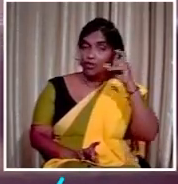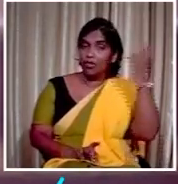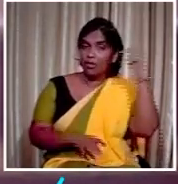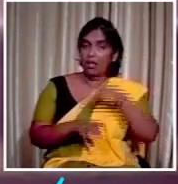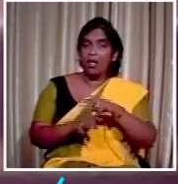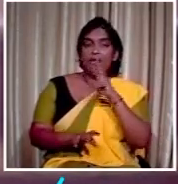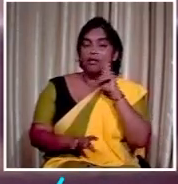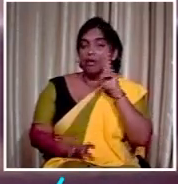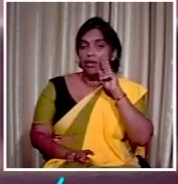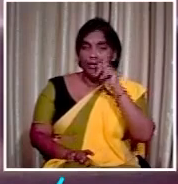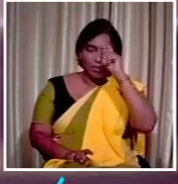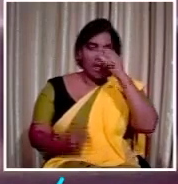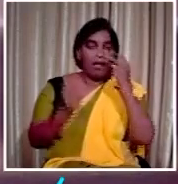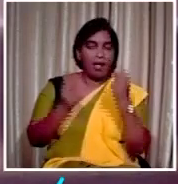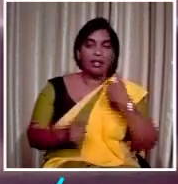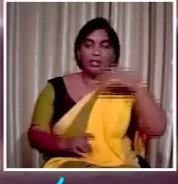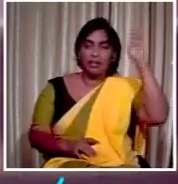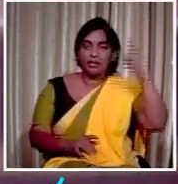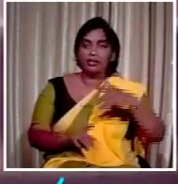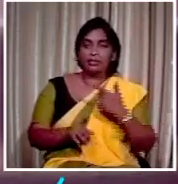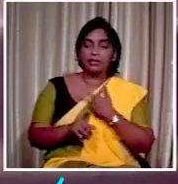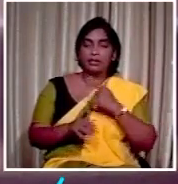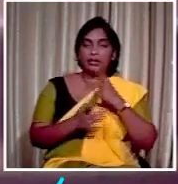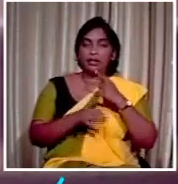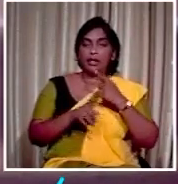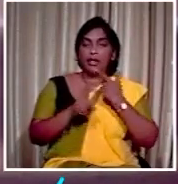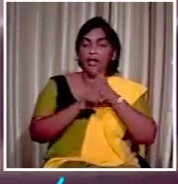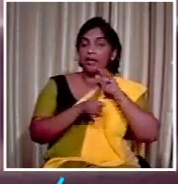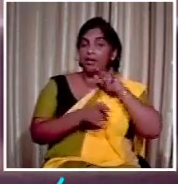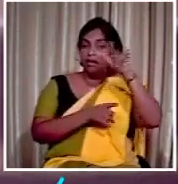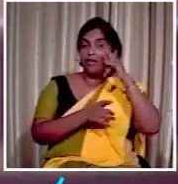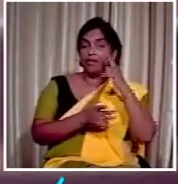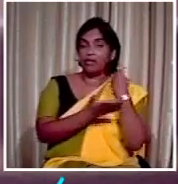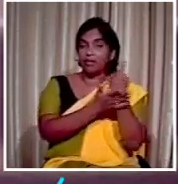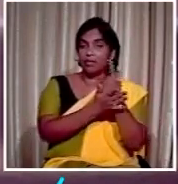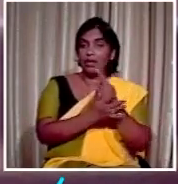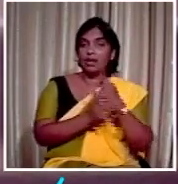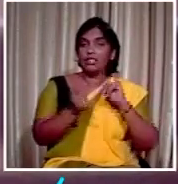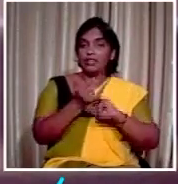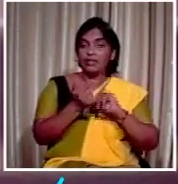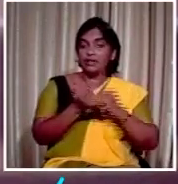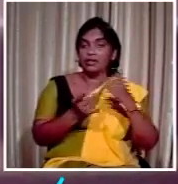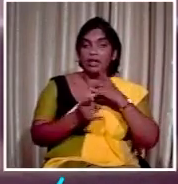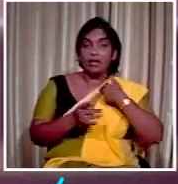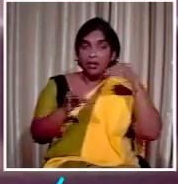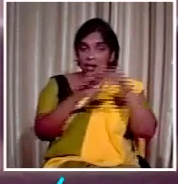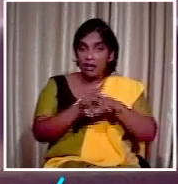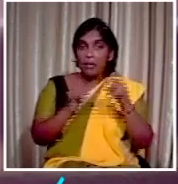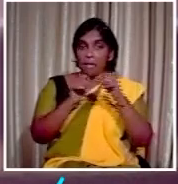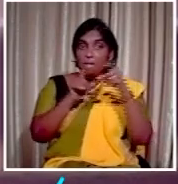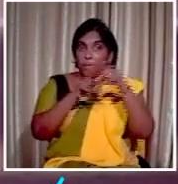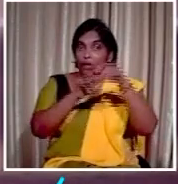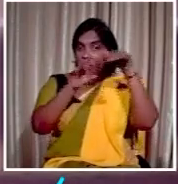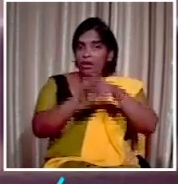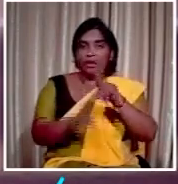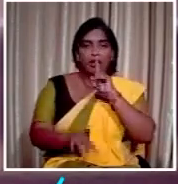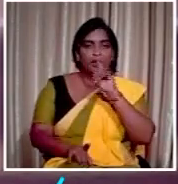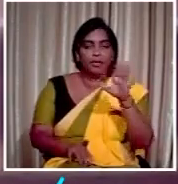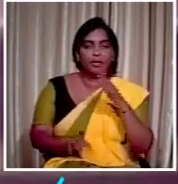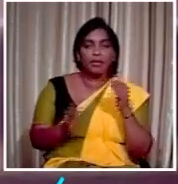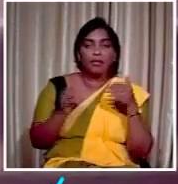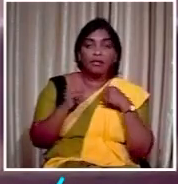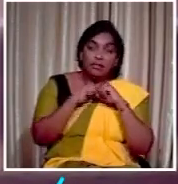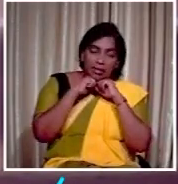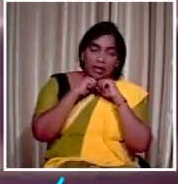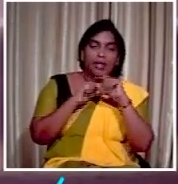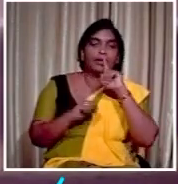रणविक्रम सिंह महत्या हदि सिंह एन गेल एयरफोर्स हेलीकॉप्टर सविंद्र सिल्वा हेलीकॉप्टर हिटिया क्यू ने मंगीटी बदल गेल मम हंगील हिटी गेल